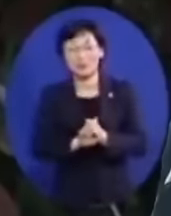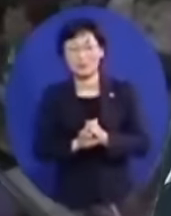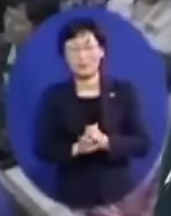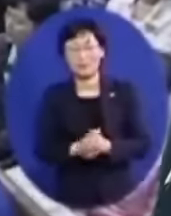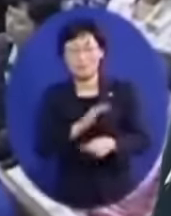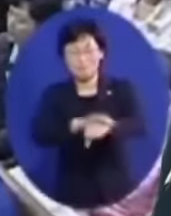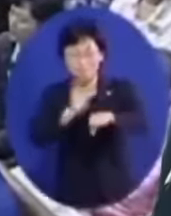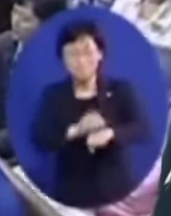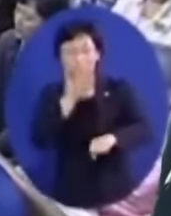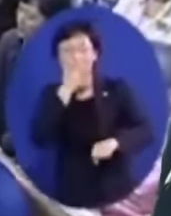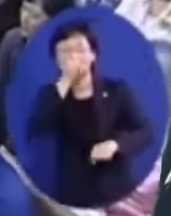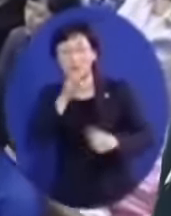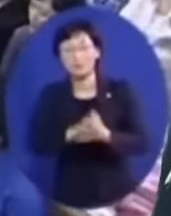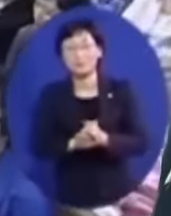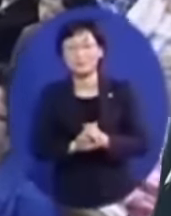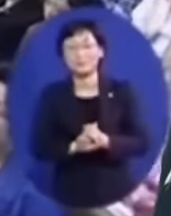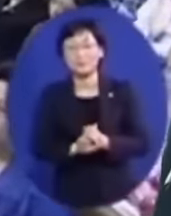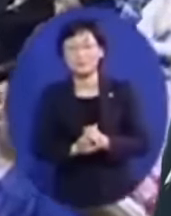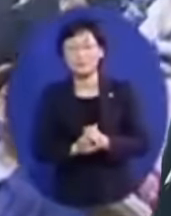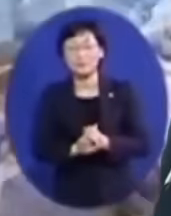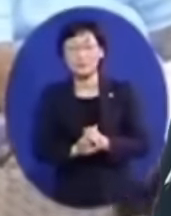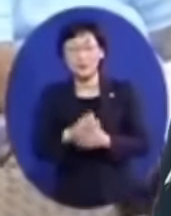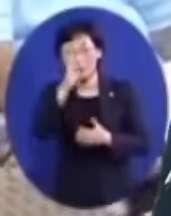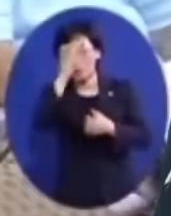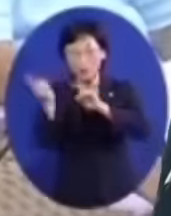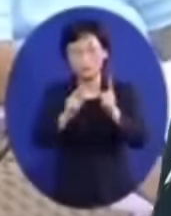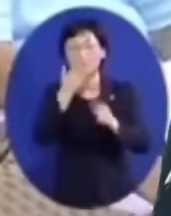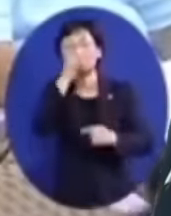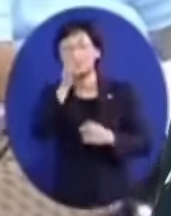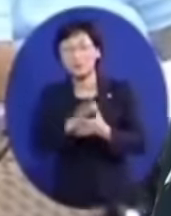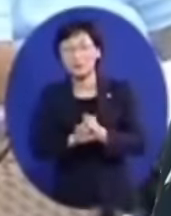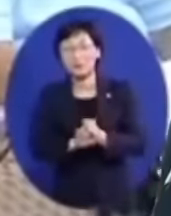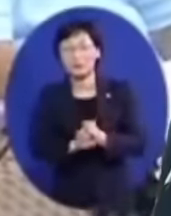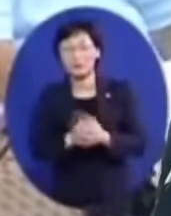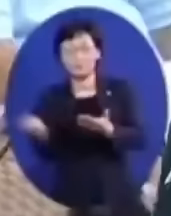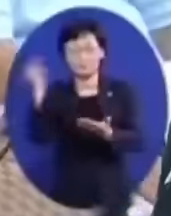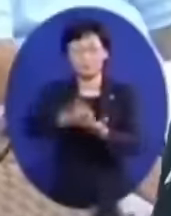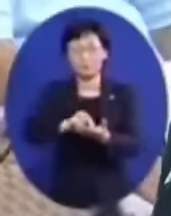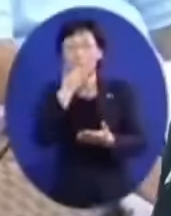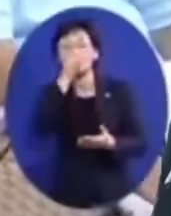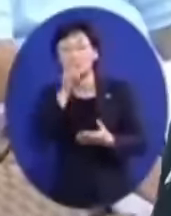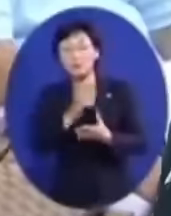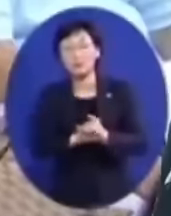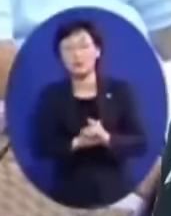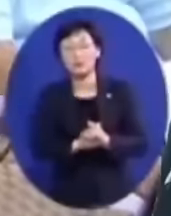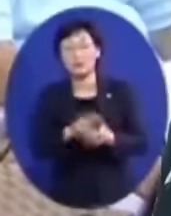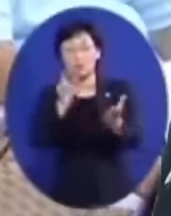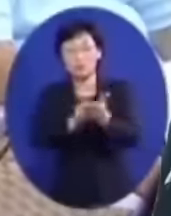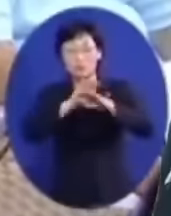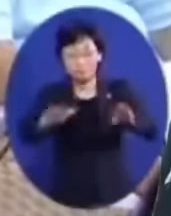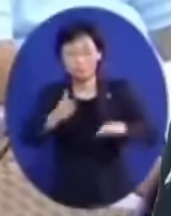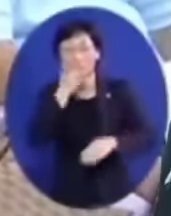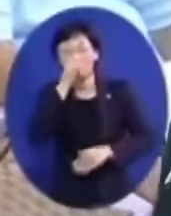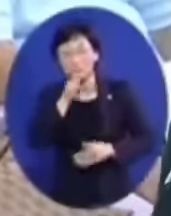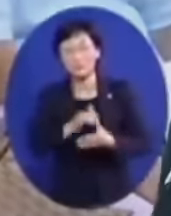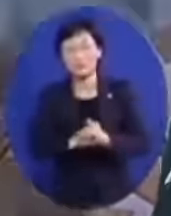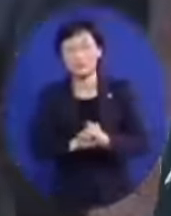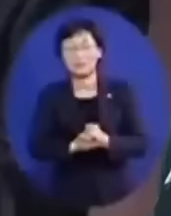잘 살 수 있습니다. 병고침 받을 수 있습니다. 일어날 수 있습니다. 문제가 해결될 수